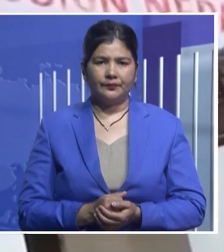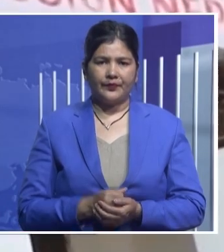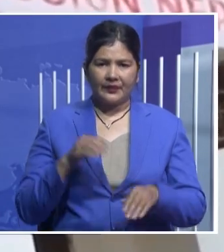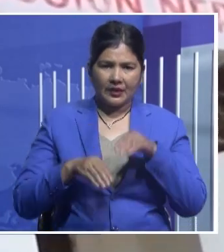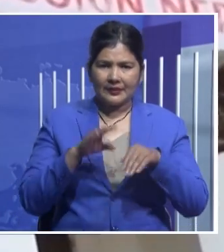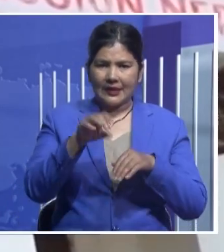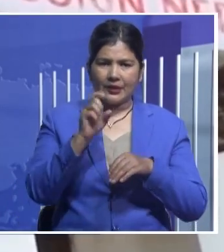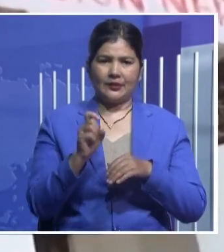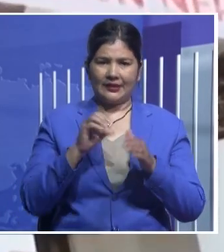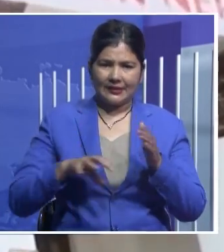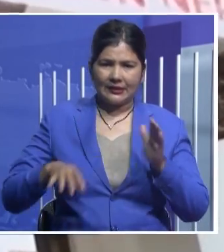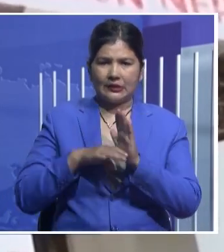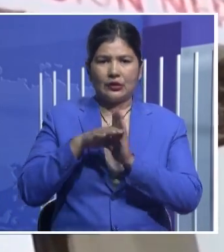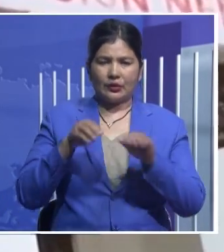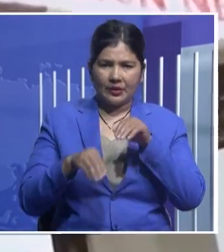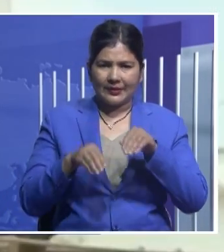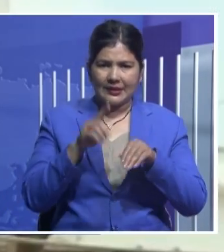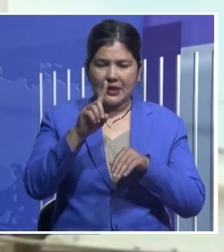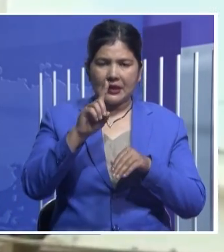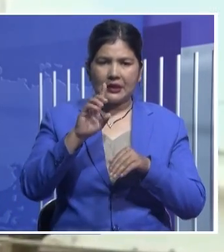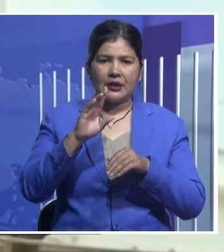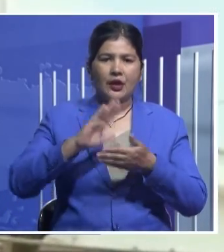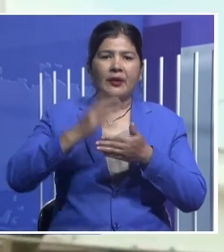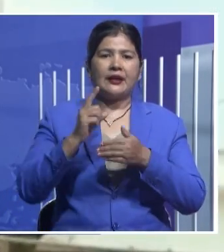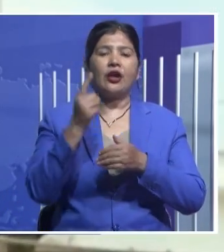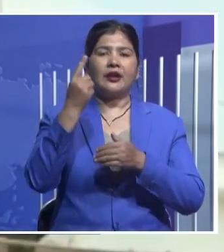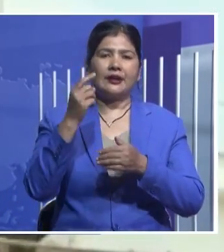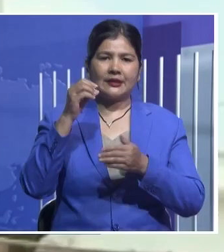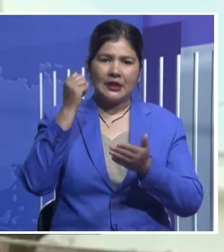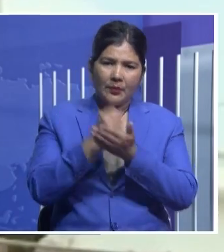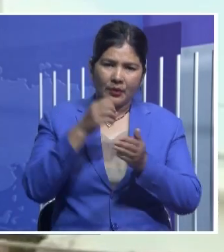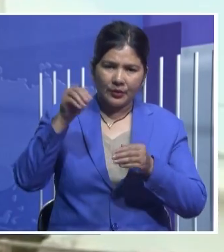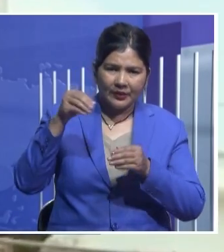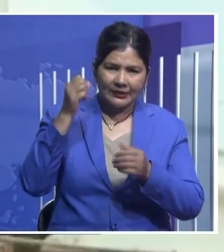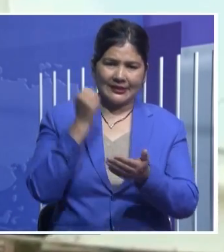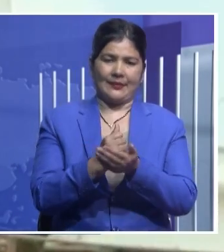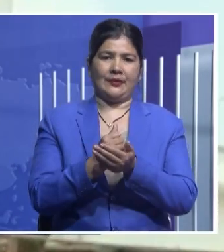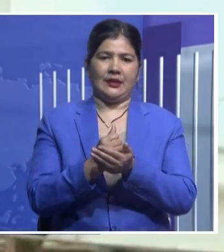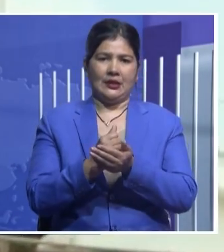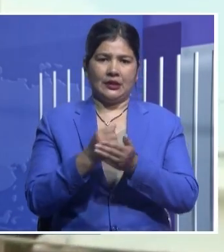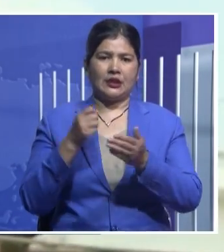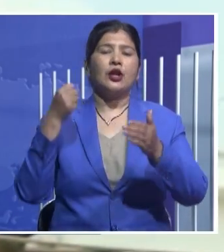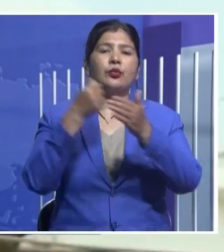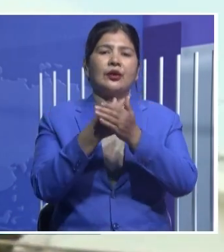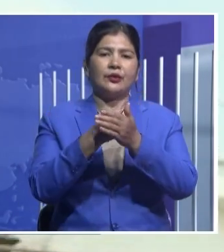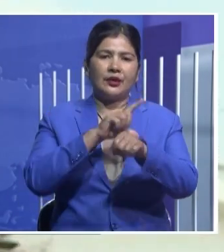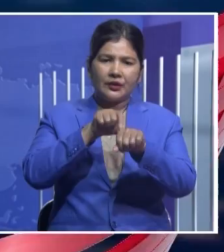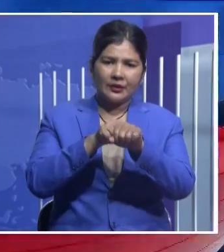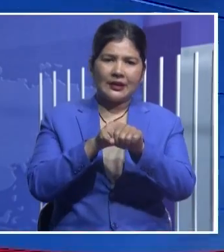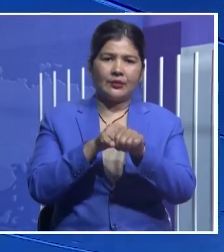निर्वाचन आयोगले स्थानीय तहको निर्वाचन हुन करिब 1 महिना अघि नै मतपत्र छाप्ने, अन्तिम नामावली कुर्दा मतपत्र पुर्याउन ढिलो हुने भनाई।